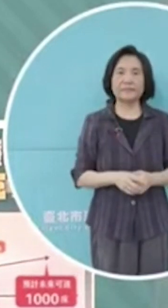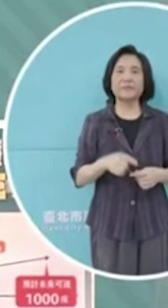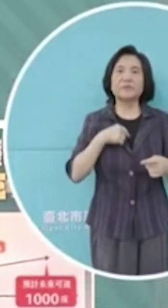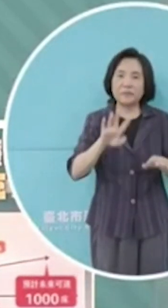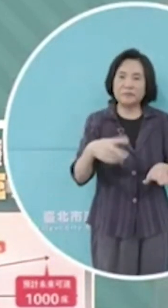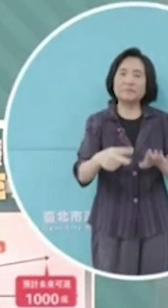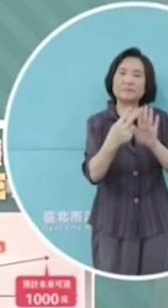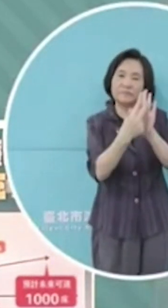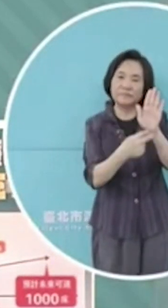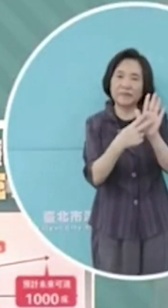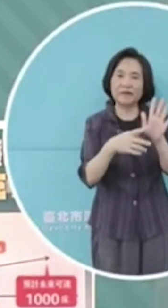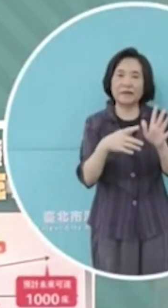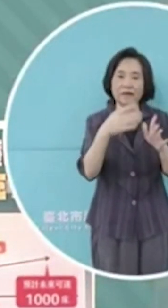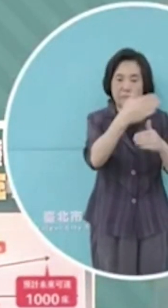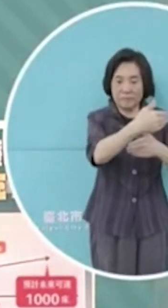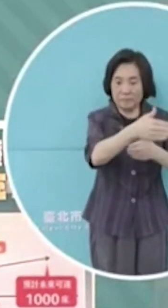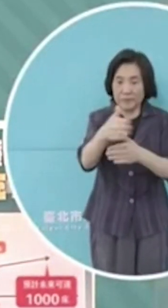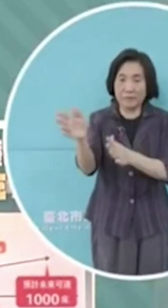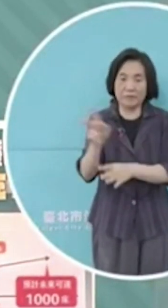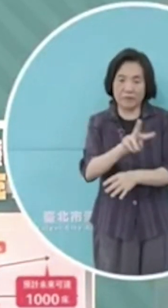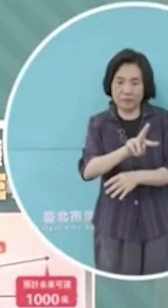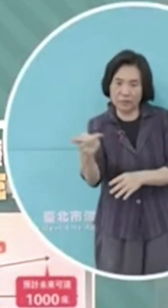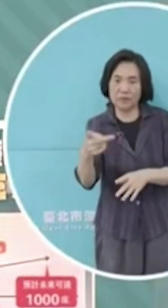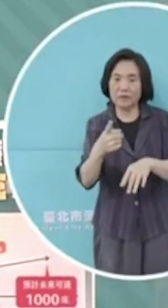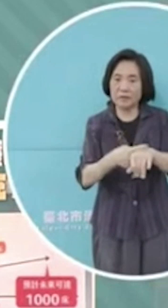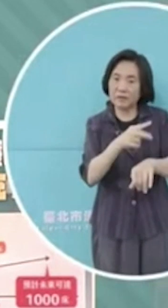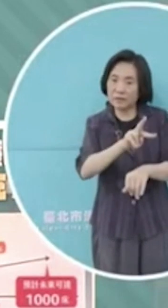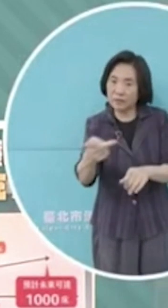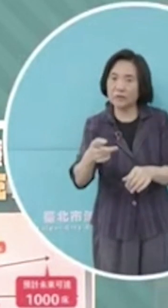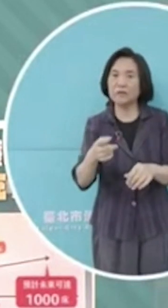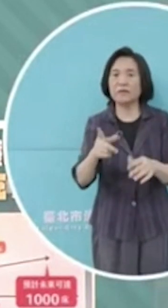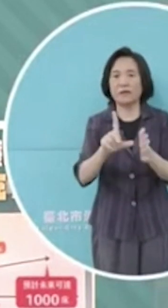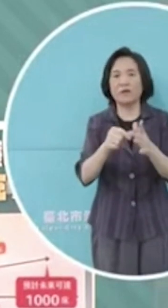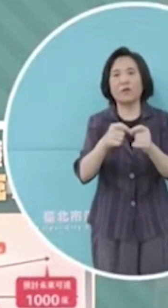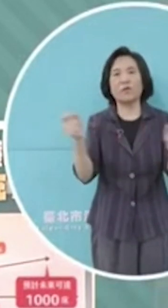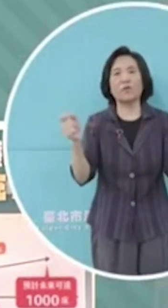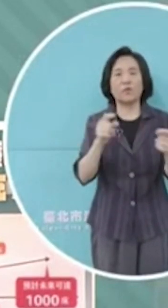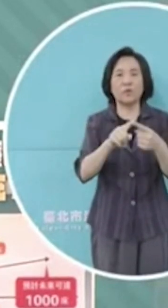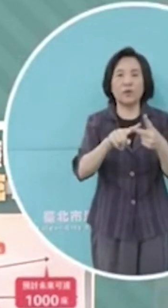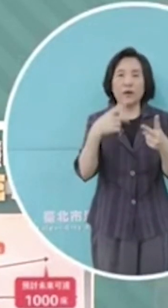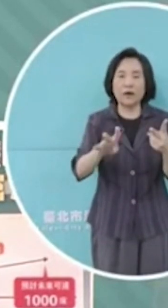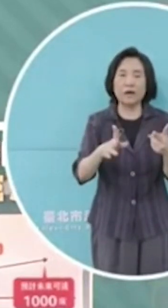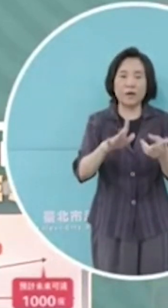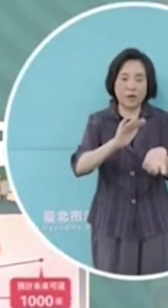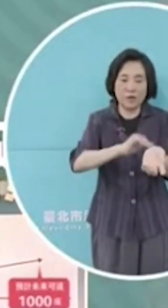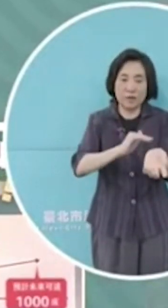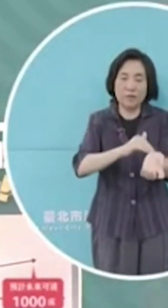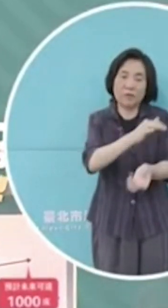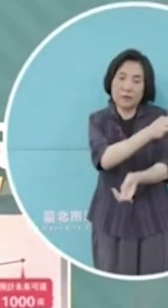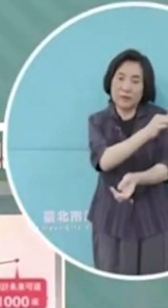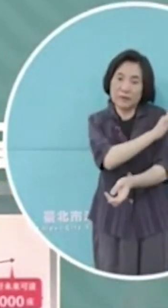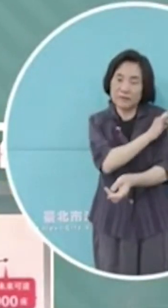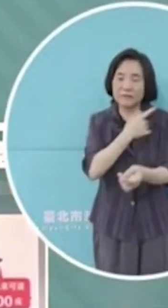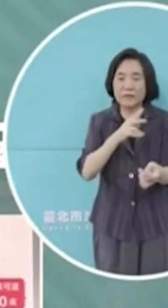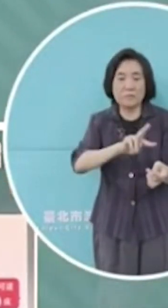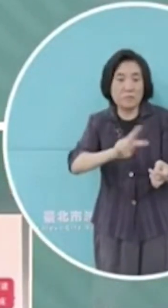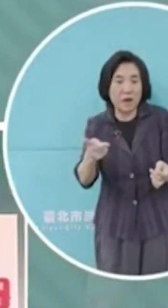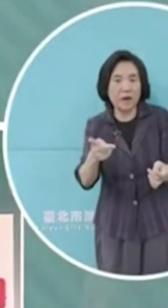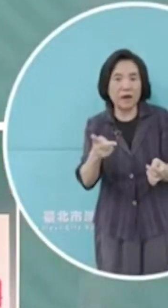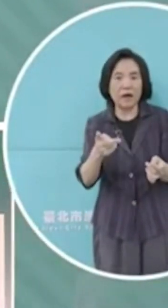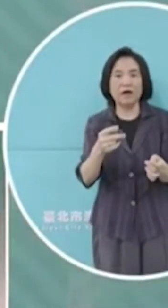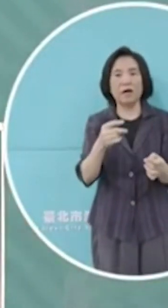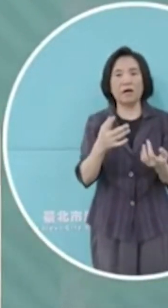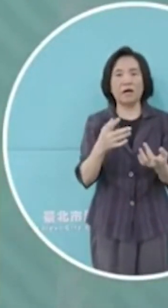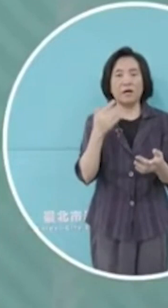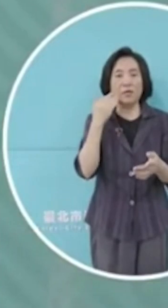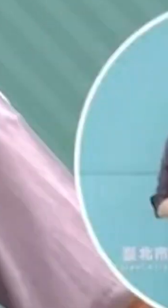个转换需要有时间的哈，那重新训练也需要时间的哈，那也不要幻想说开心脏的意思，你看突然